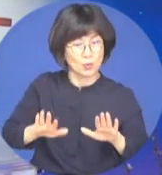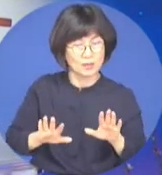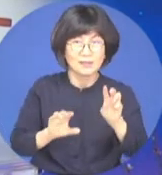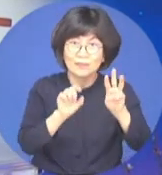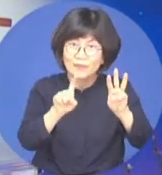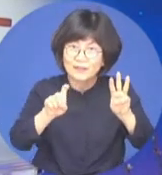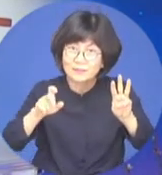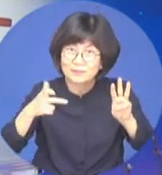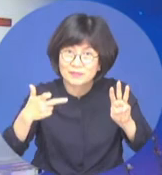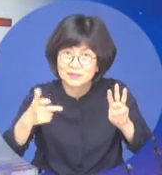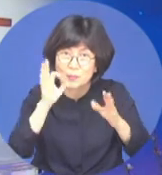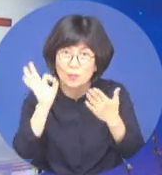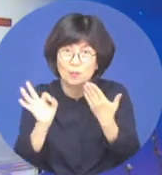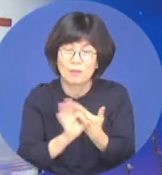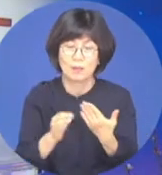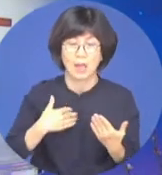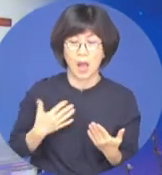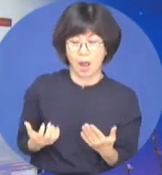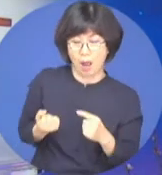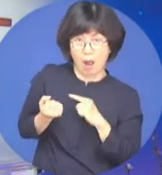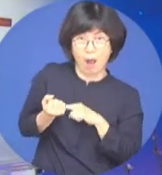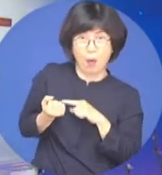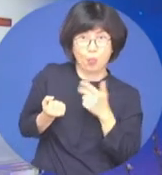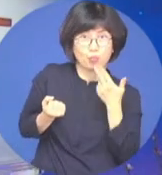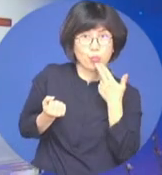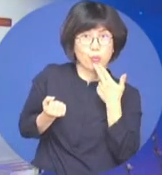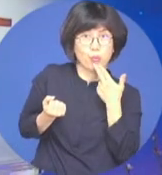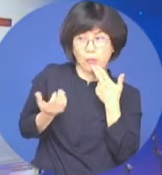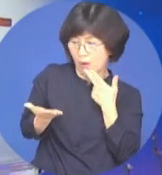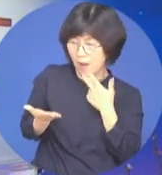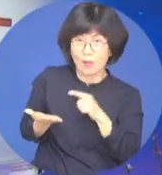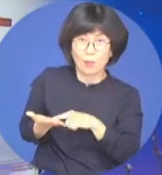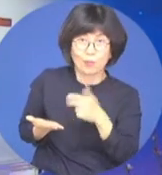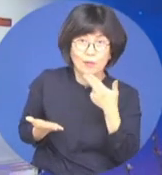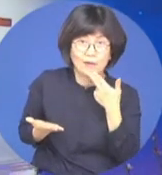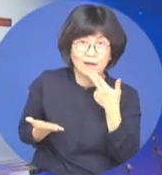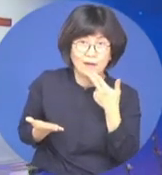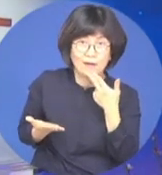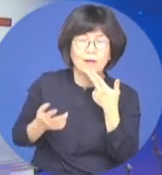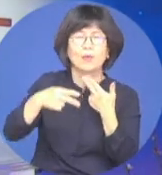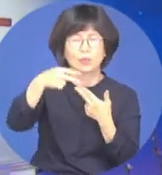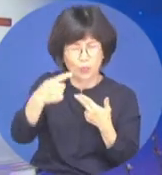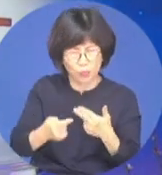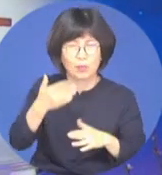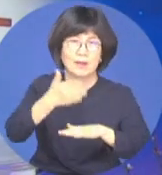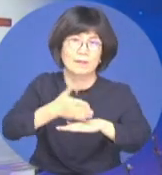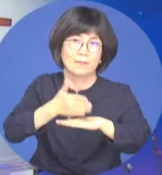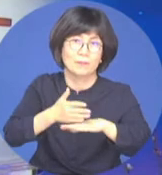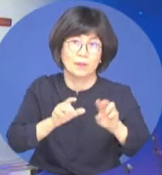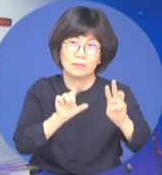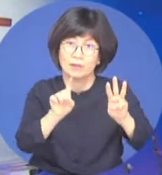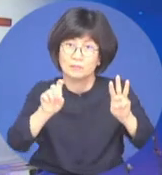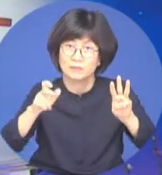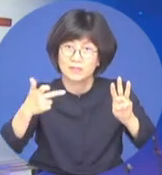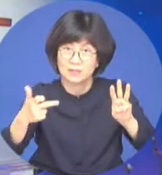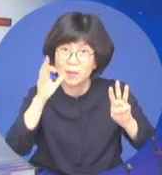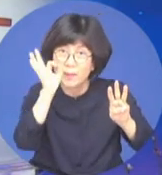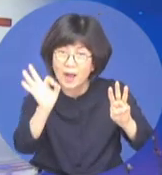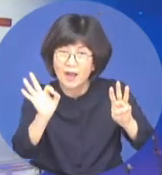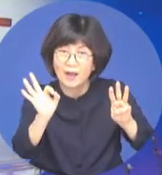말씀대로 내게 있어야 될 것이 없을지라도 뭐 감사. 3장 17절을 보니까 이렇게 이야기하고